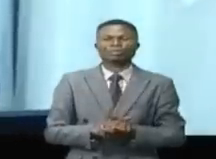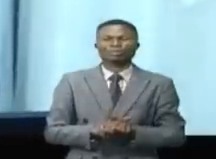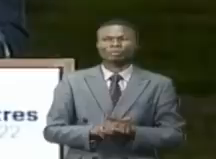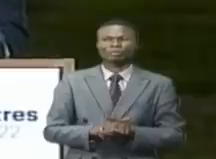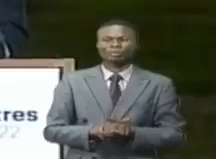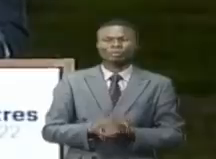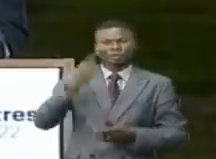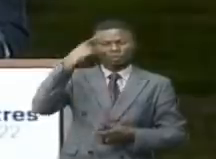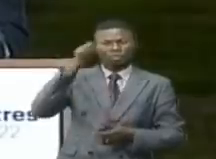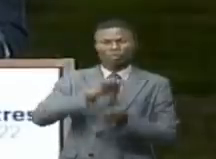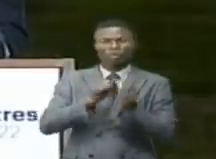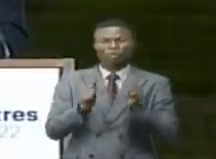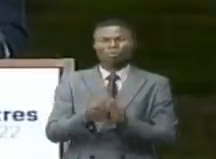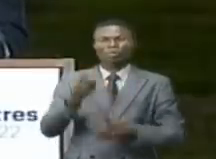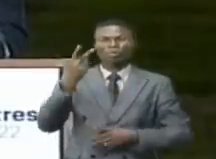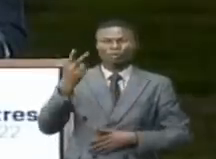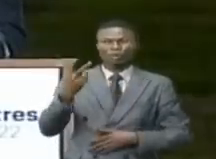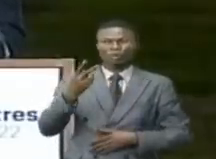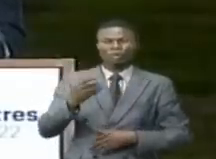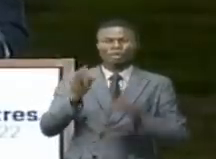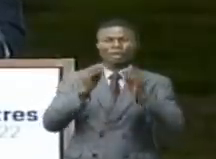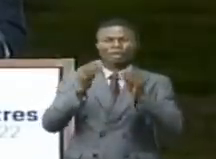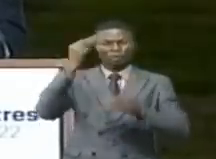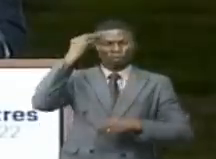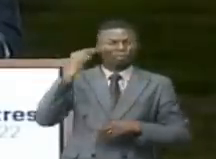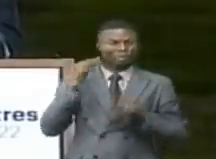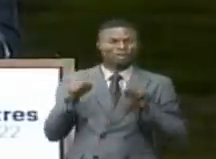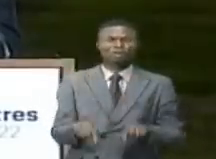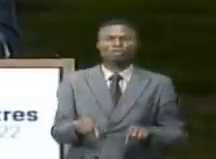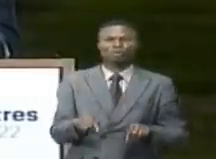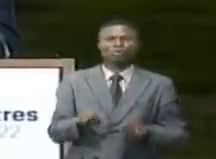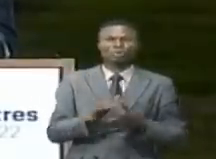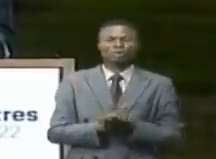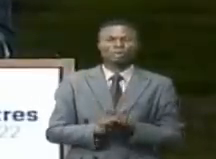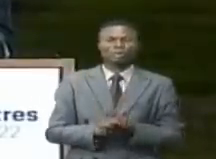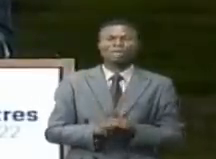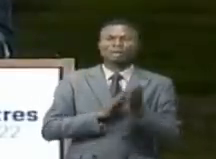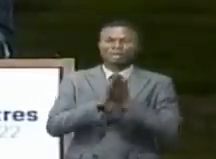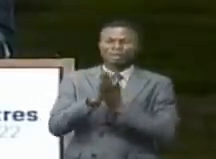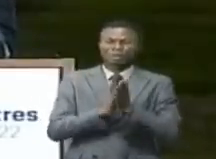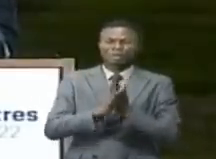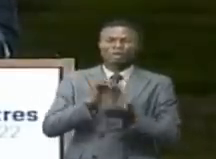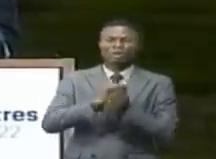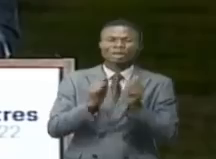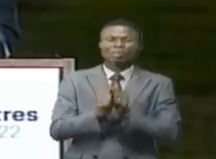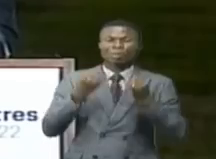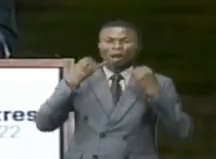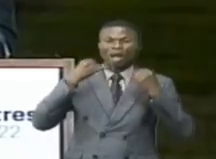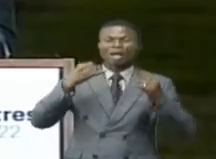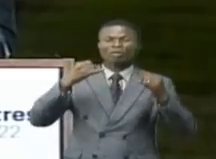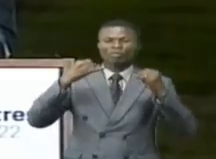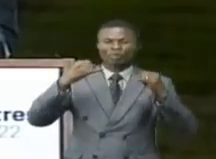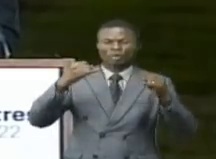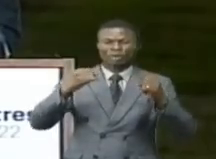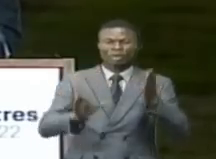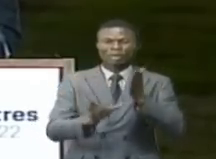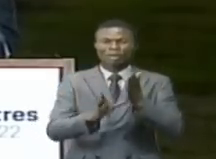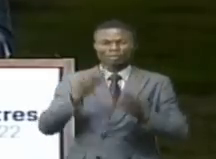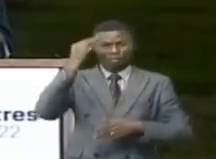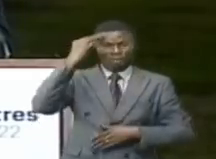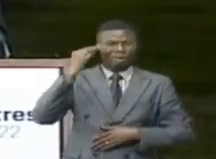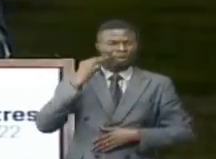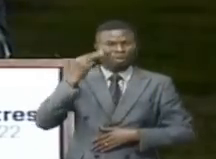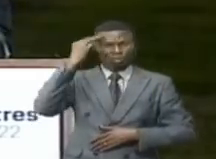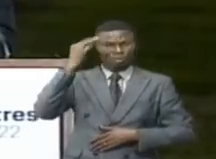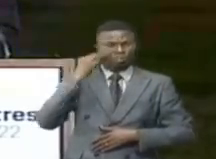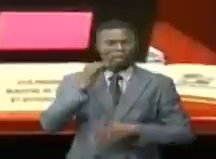Au chapitre 2 du Conseil de ministres de ce jour, relatif au point d'information, le vice-premier ministre, ministre